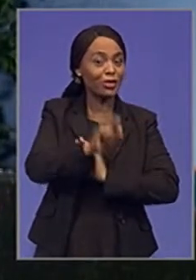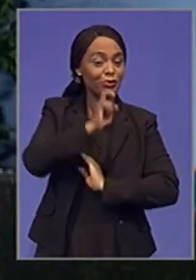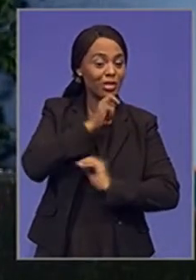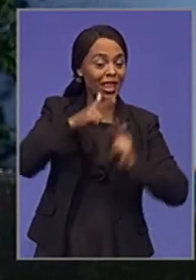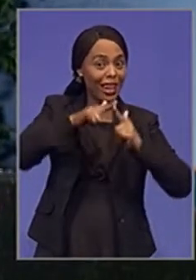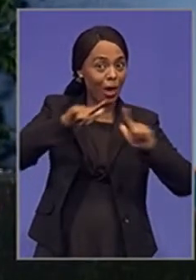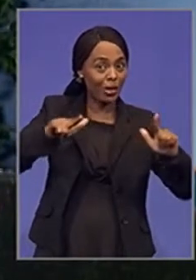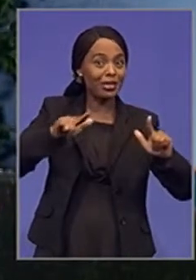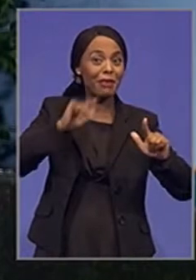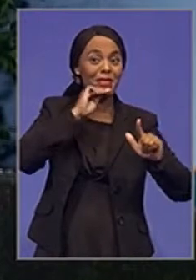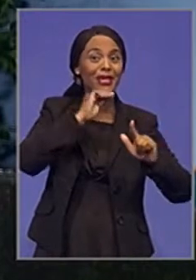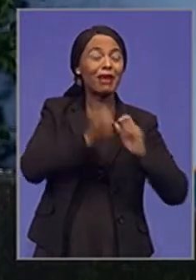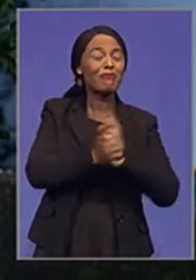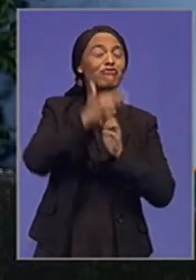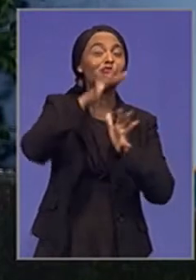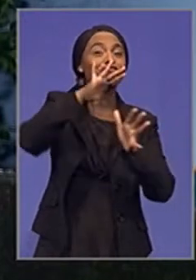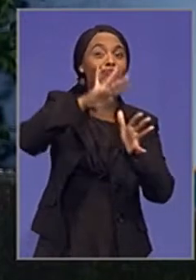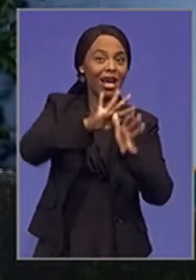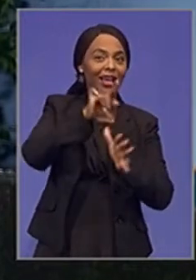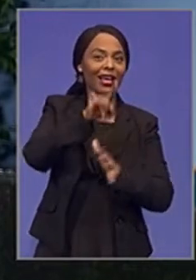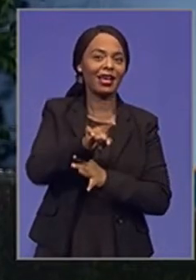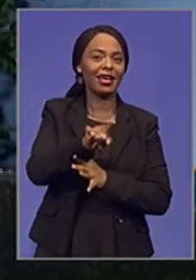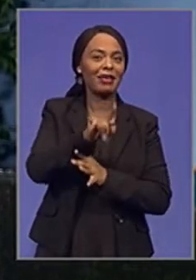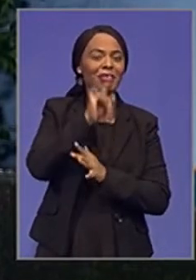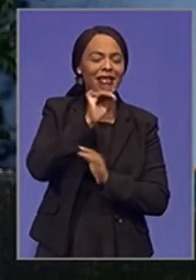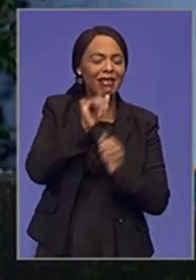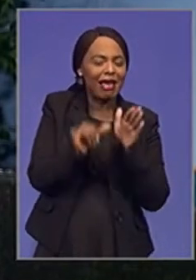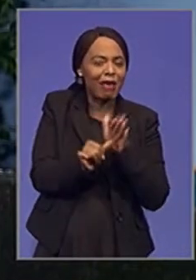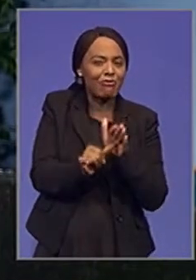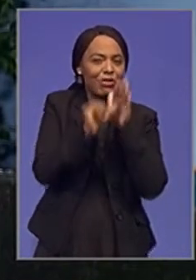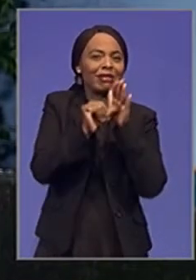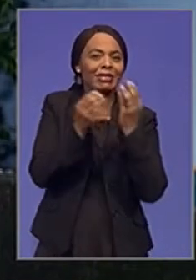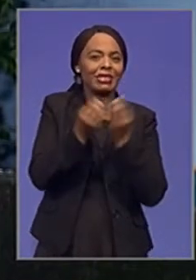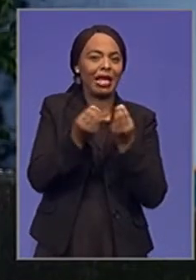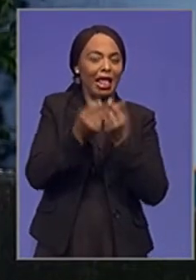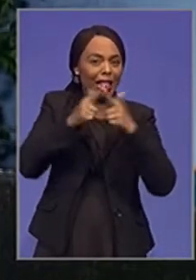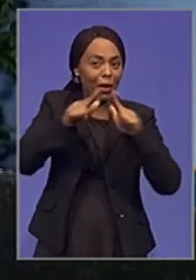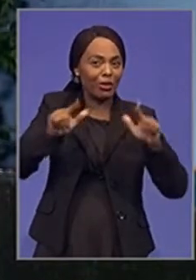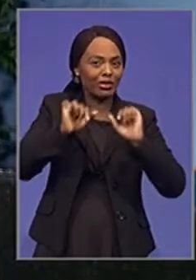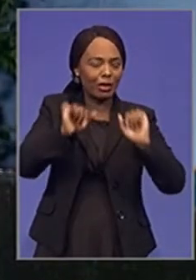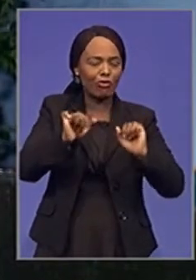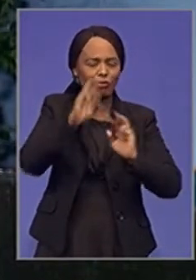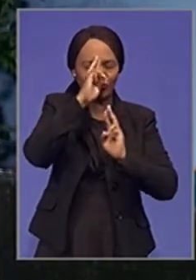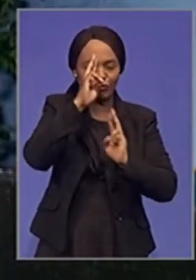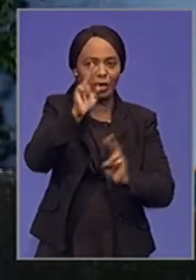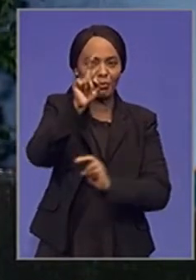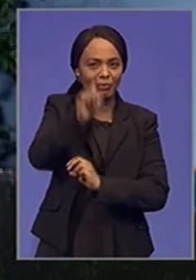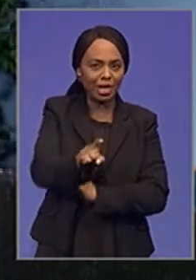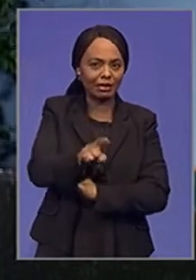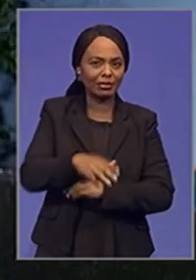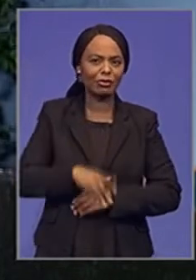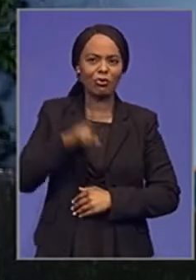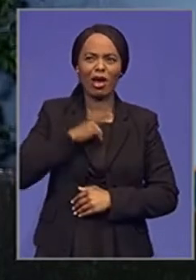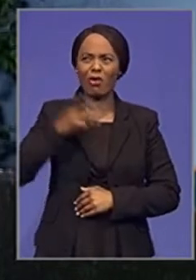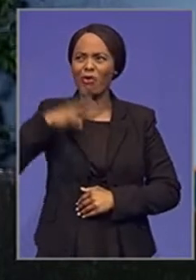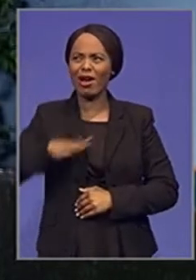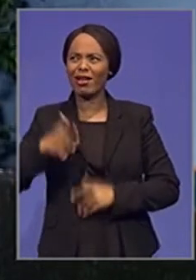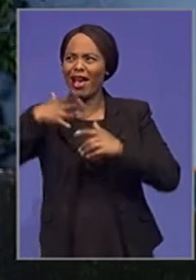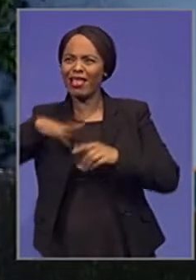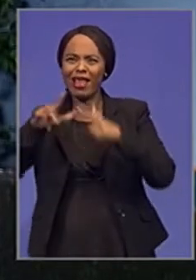gore ba tsebe gore ke bokgwa bja bona leleme la gabo motho ke bokgwa bja gagwe nna o ka latha bokgwa bja gago wa nyaka bokgwa bja batho ba bangwe na